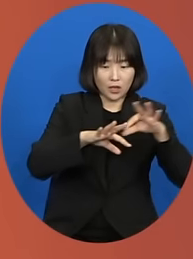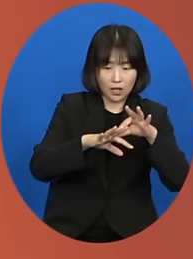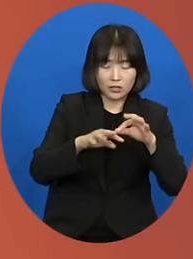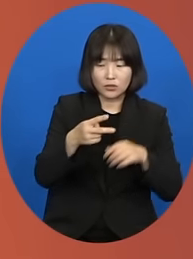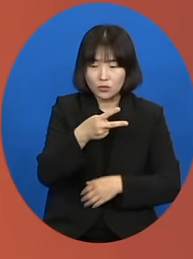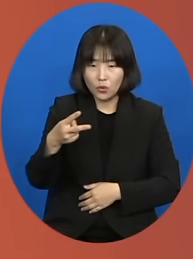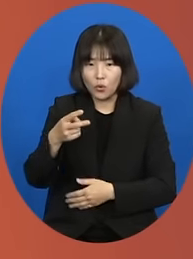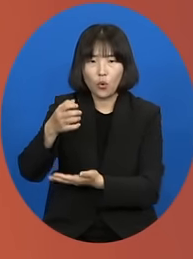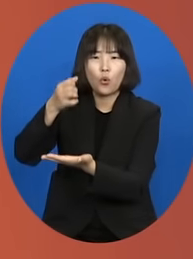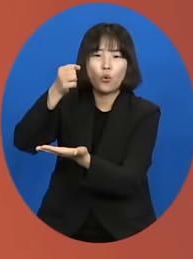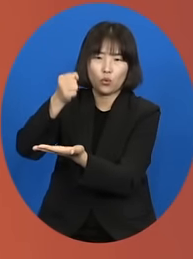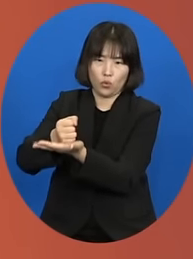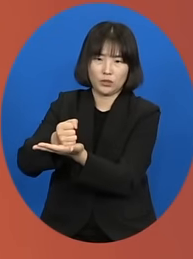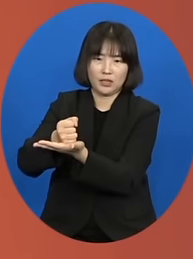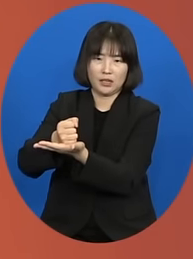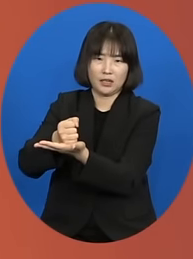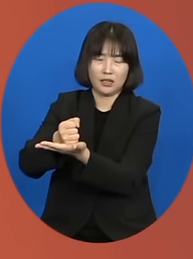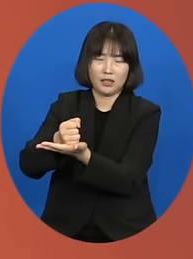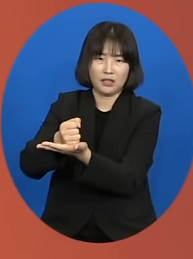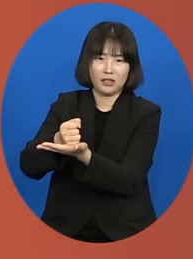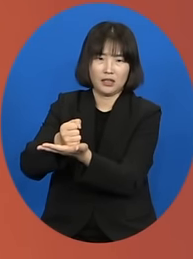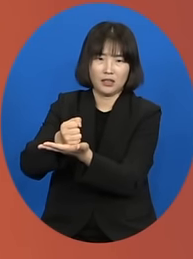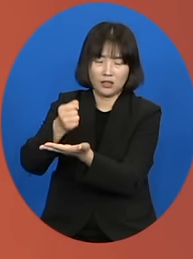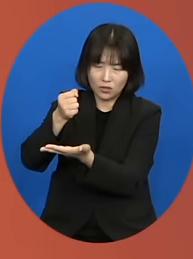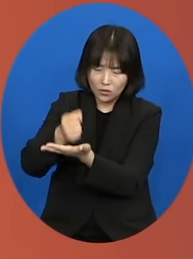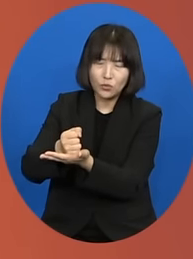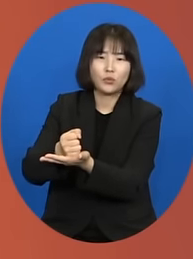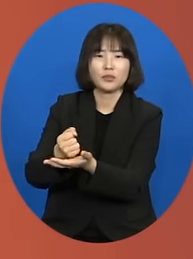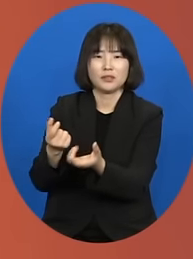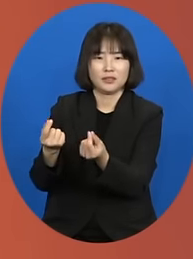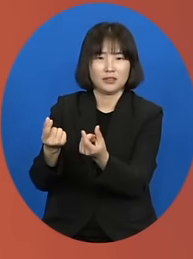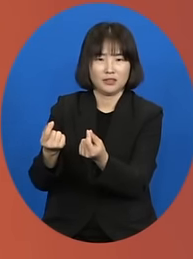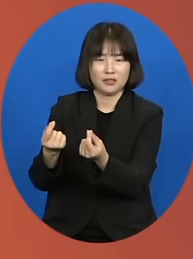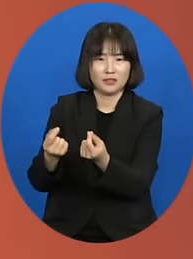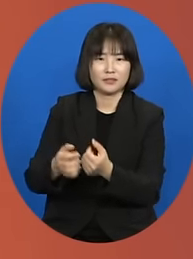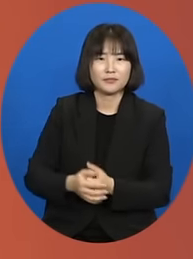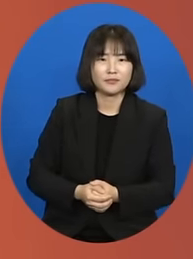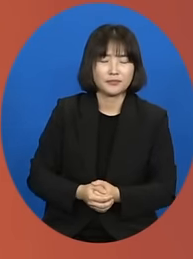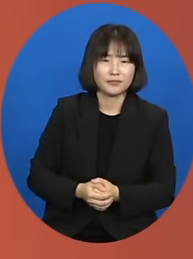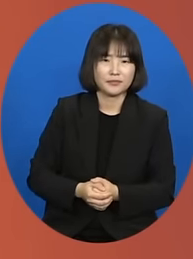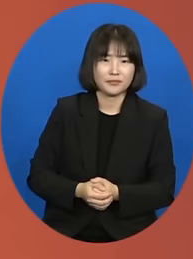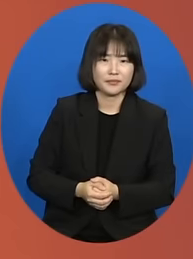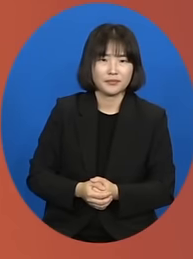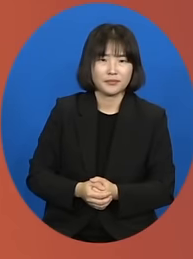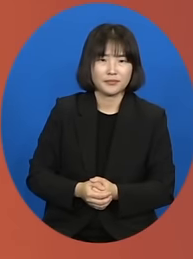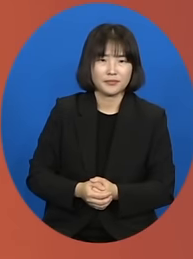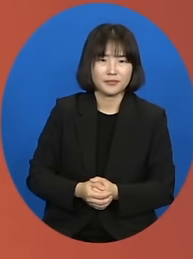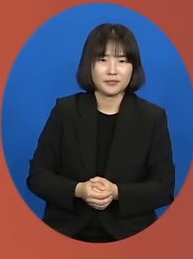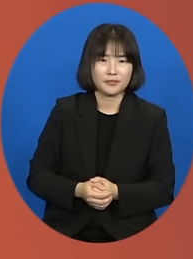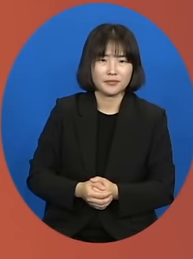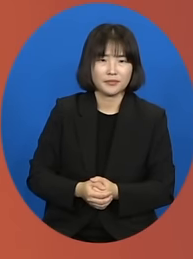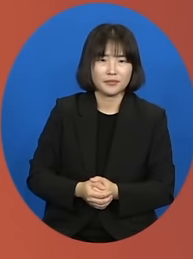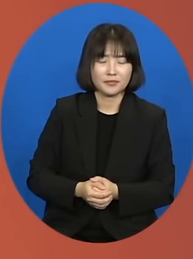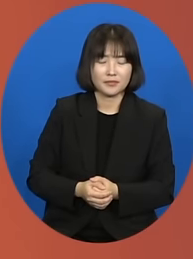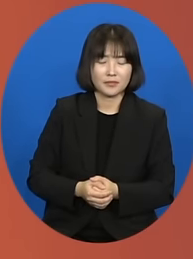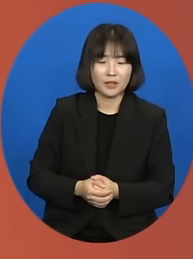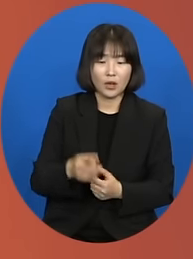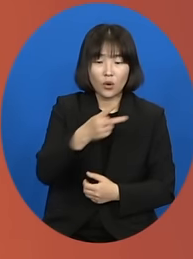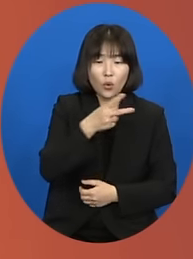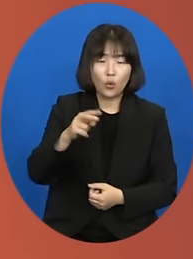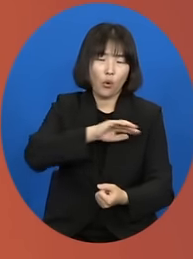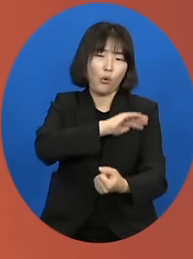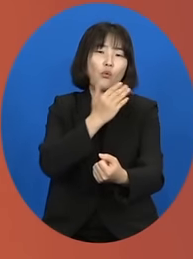했습니다. 문서에다 도장을 딱 찍는데 반지로 찍습니다. 즉 가락지는 그의 권위를 상징하게